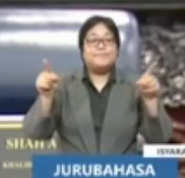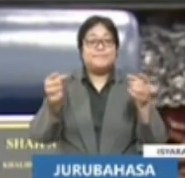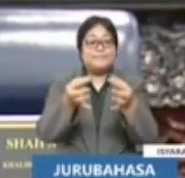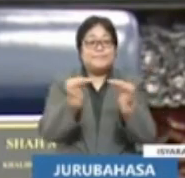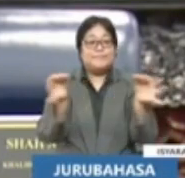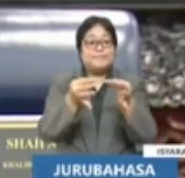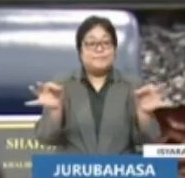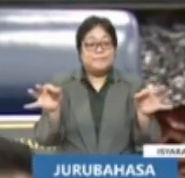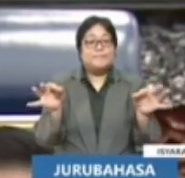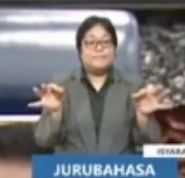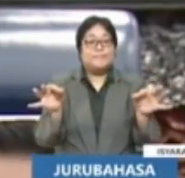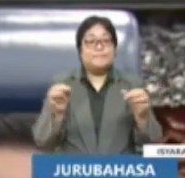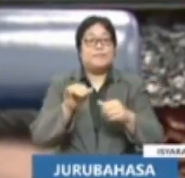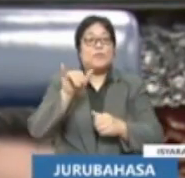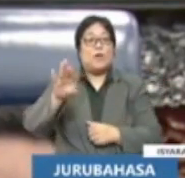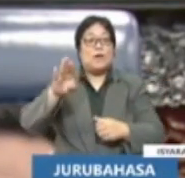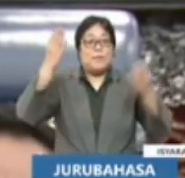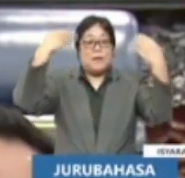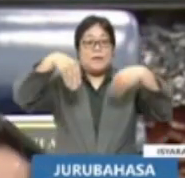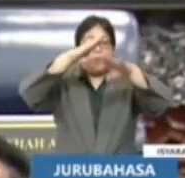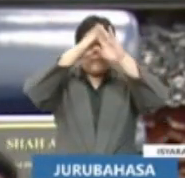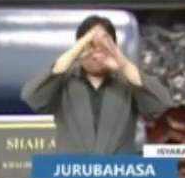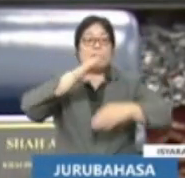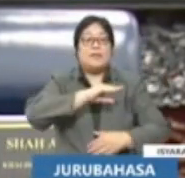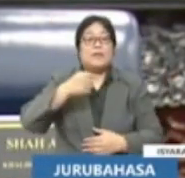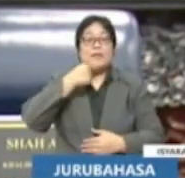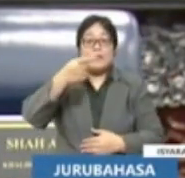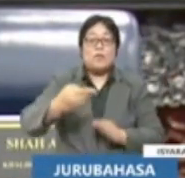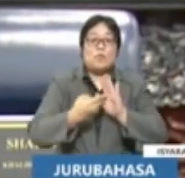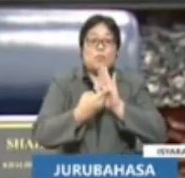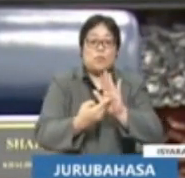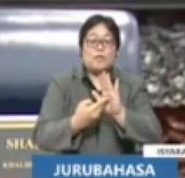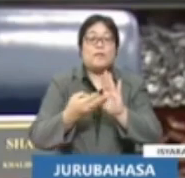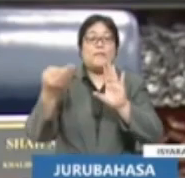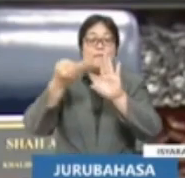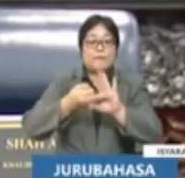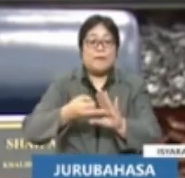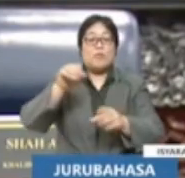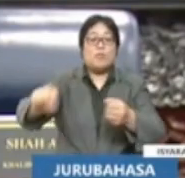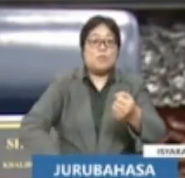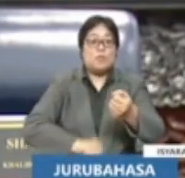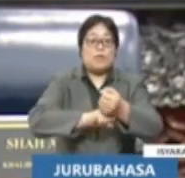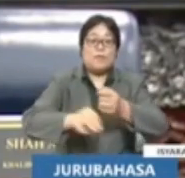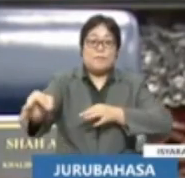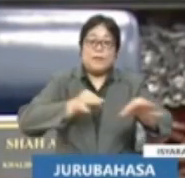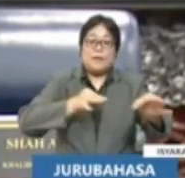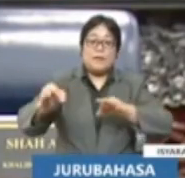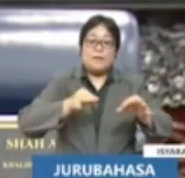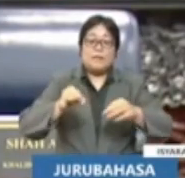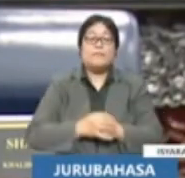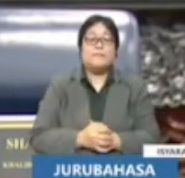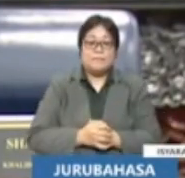kenyataan-kenyataan Yang Berhormat Pekan dan menyertakan bukti dan dokumen yang menyokong penjelasan